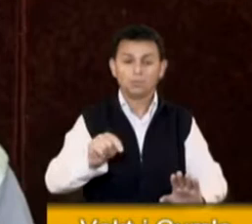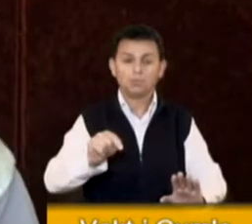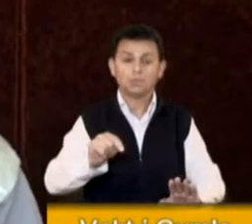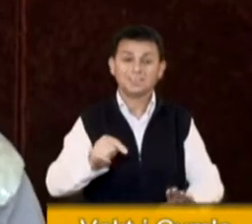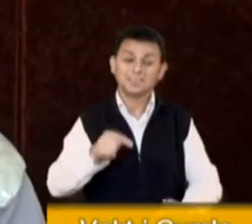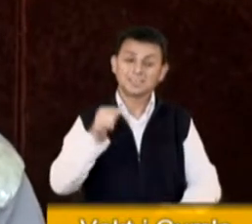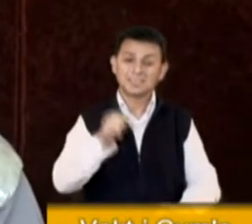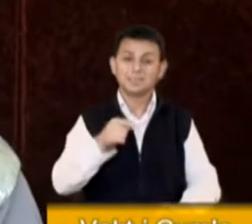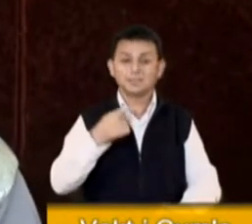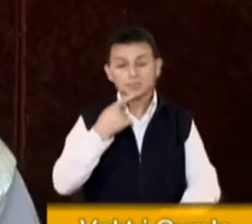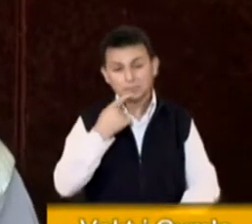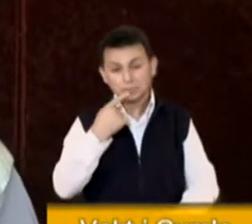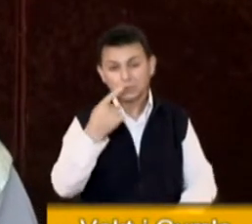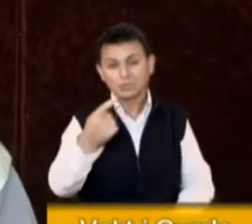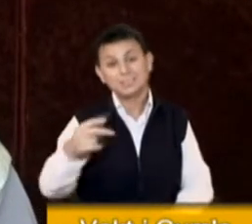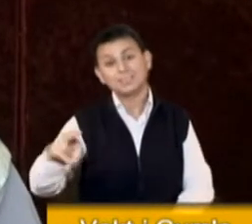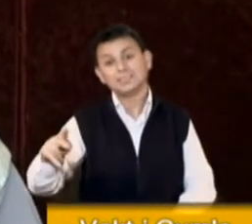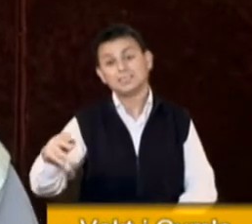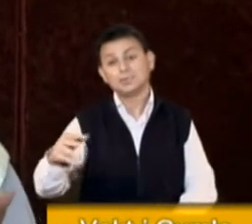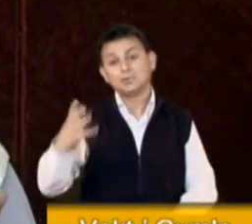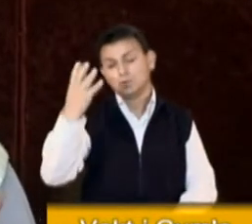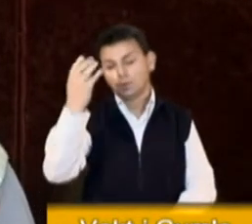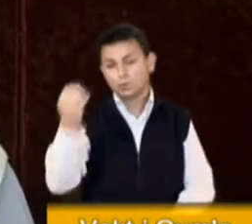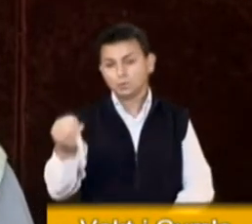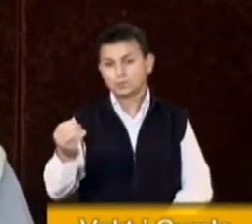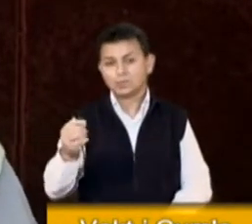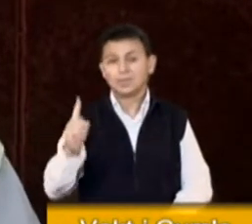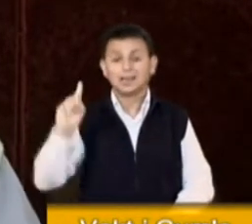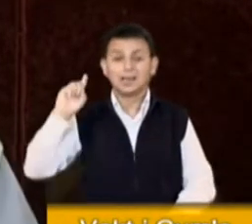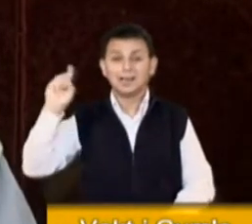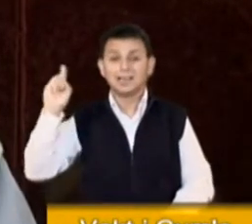sizin dediğiniz gibi Rabbime döndürülürsem